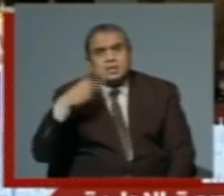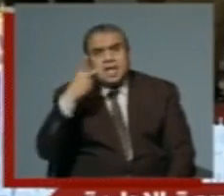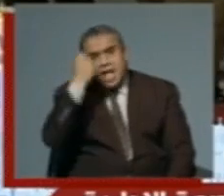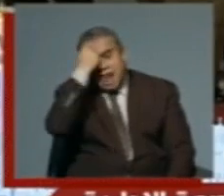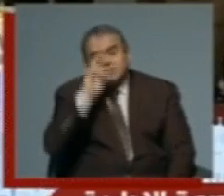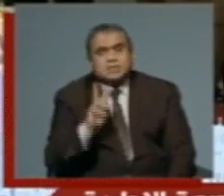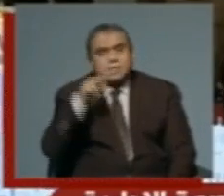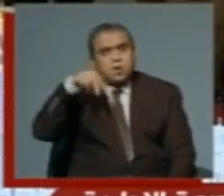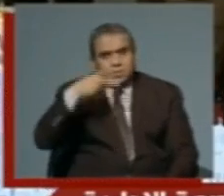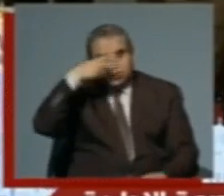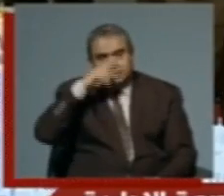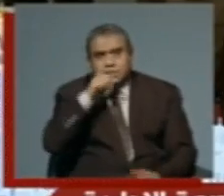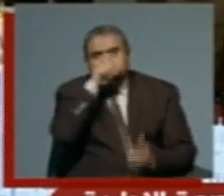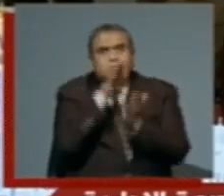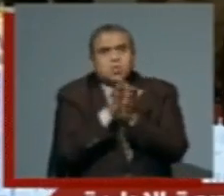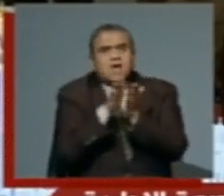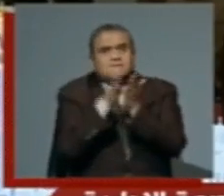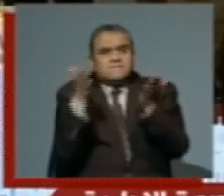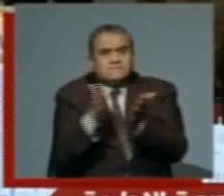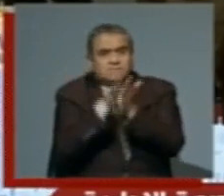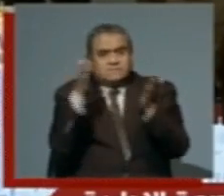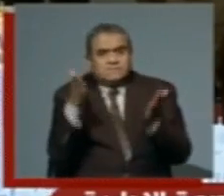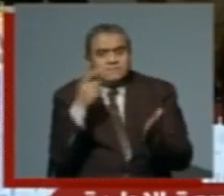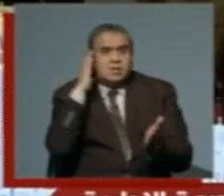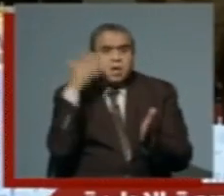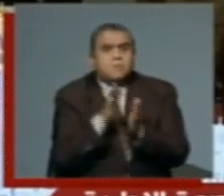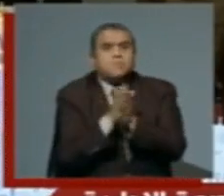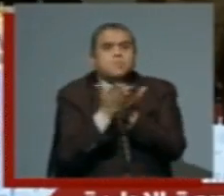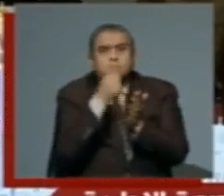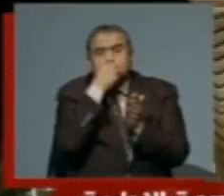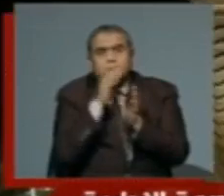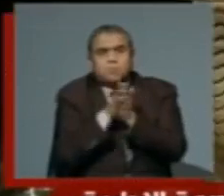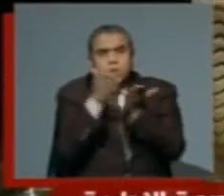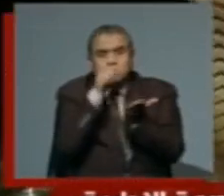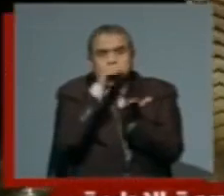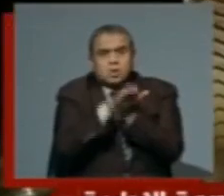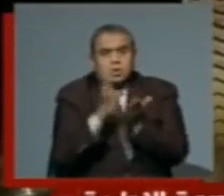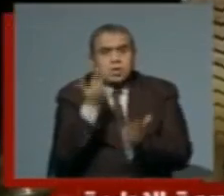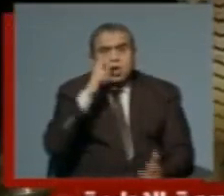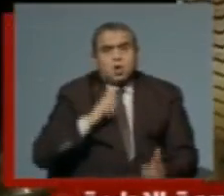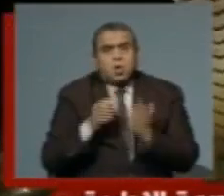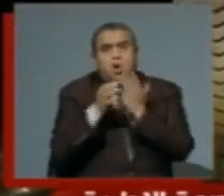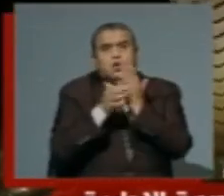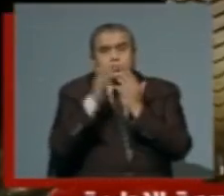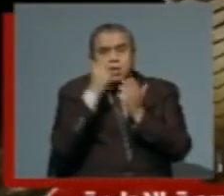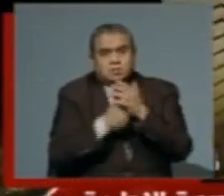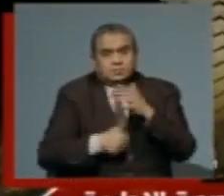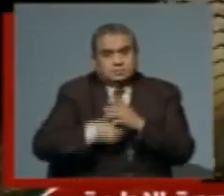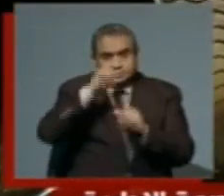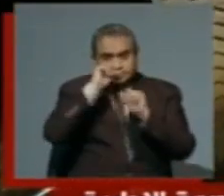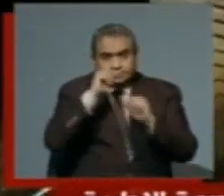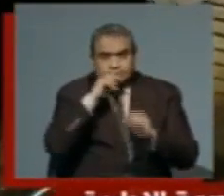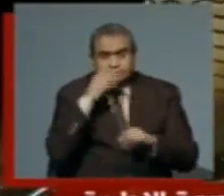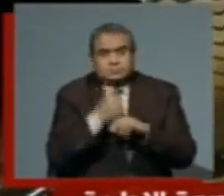صفحه وده اكبر مصحف لسيدنا عثمان في مصاحب في مصحف ثاني بس